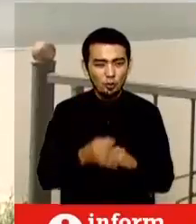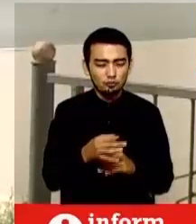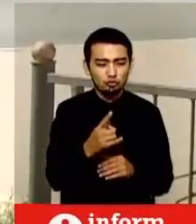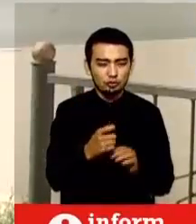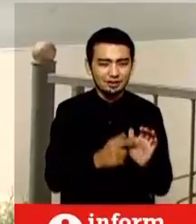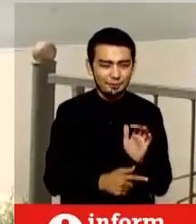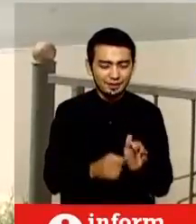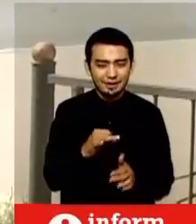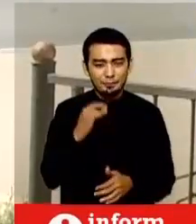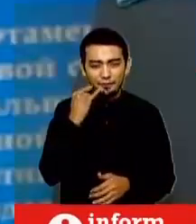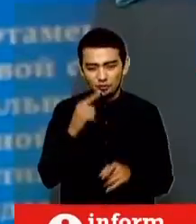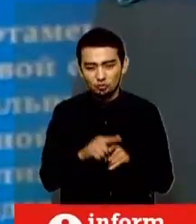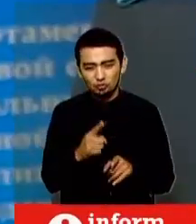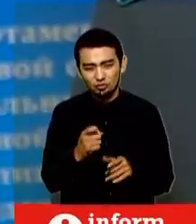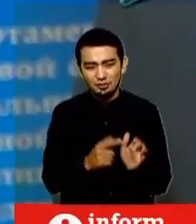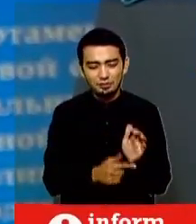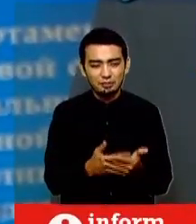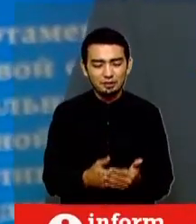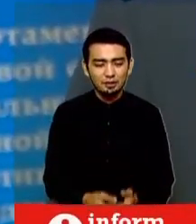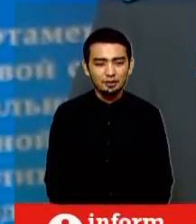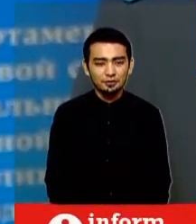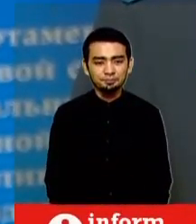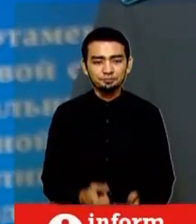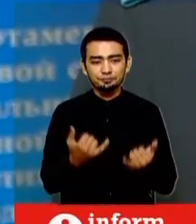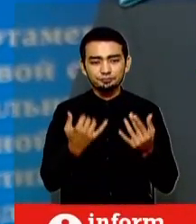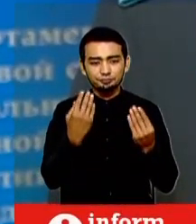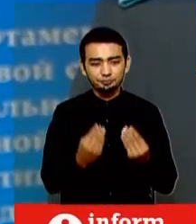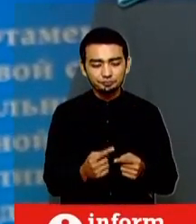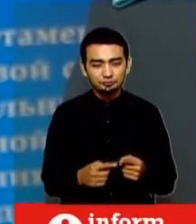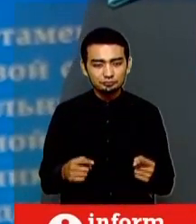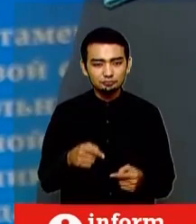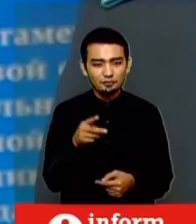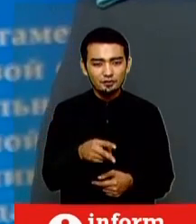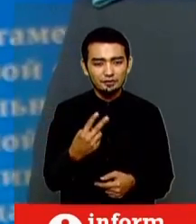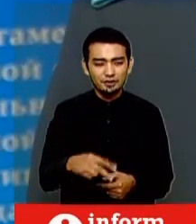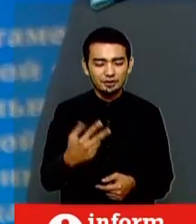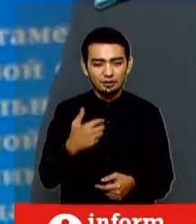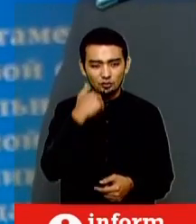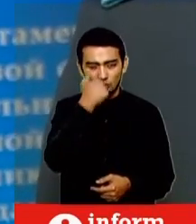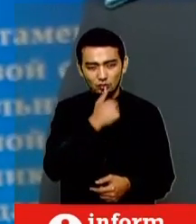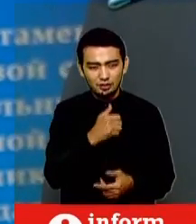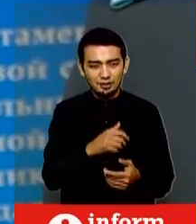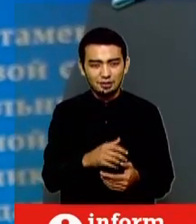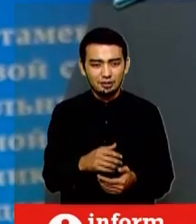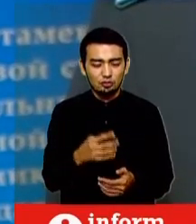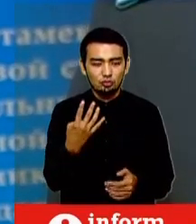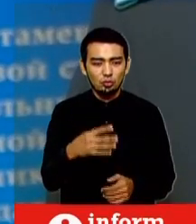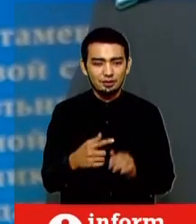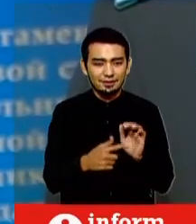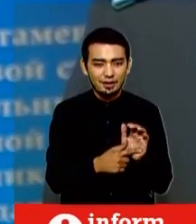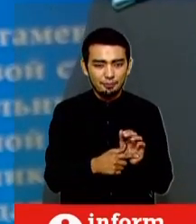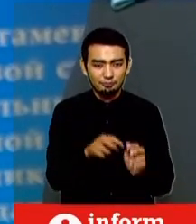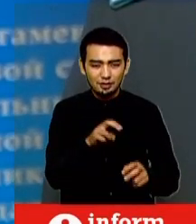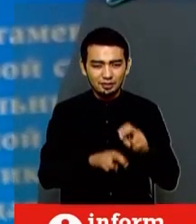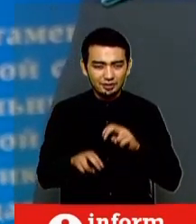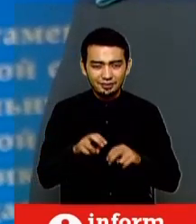И столько же в Павлодарской. На сегодняшний день за 2023 год заведено 47 розыскных